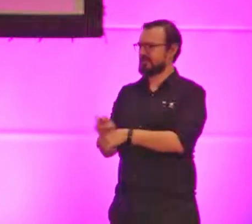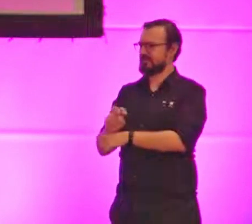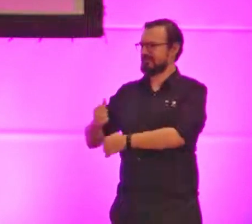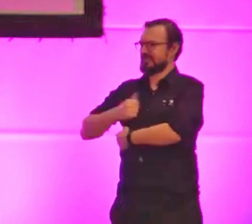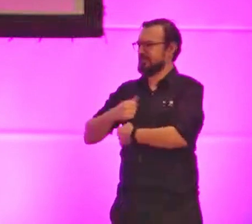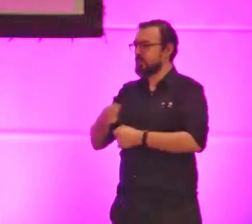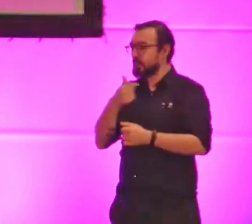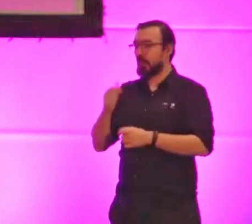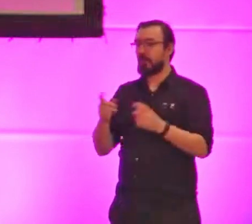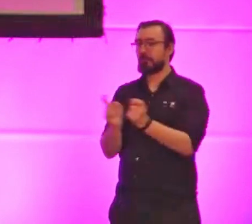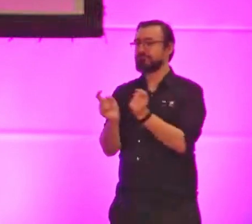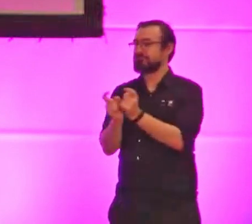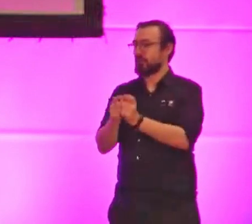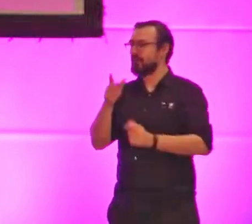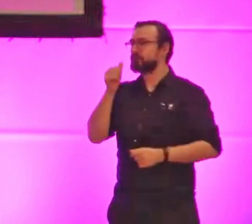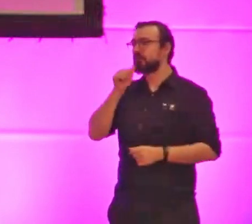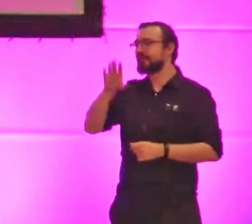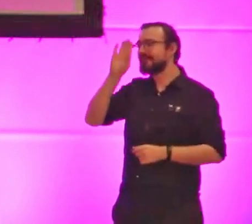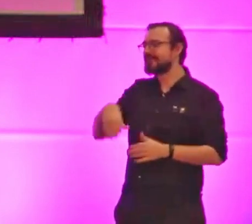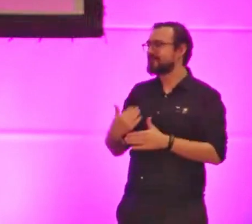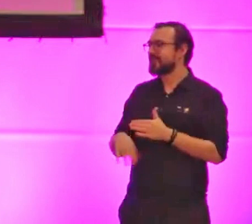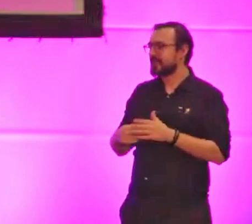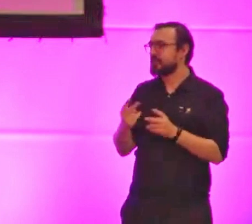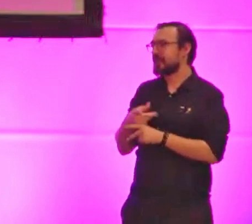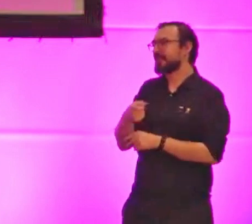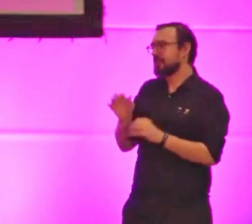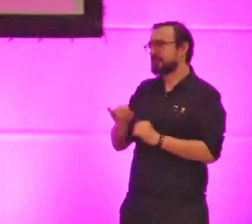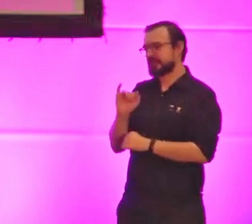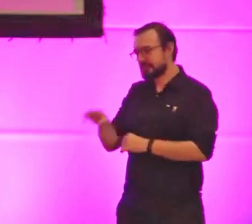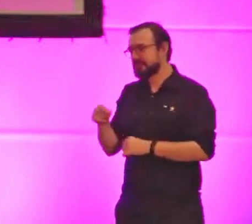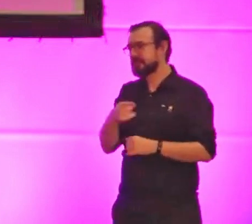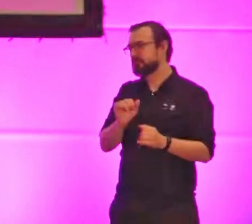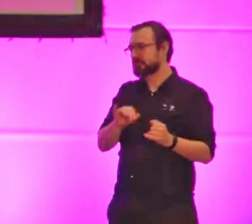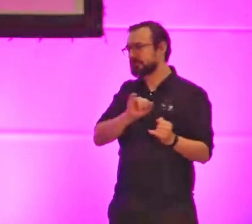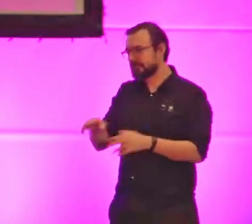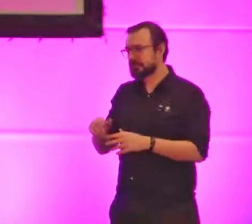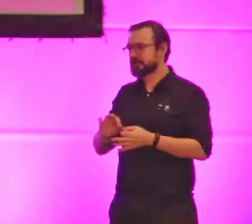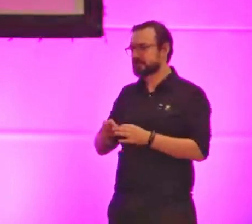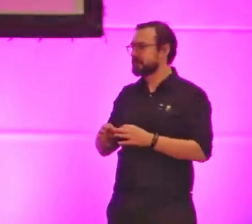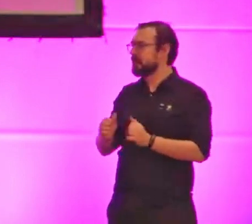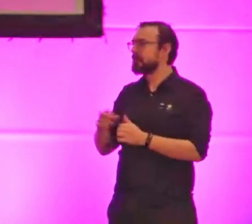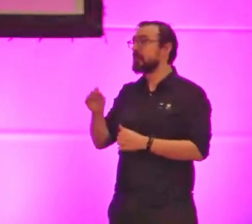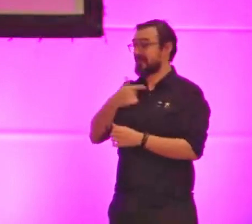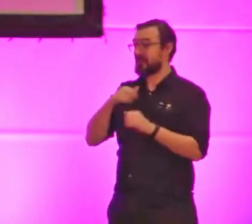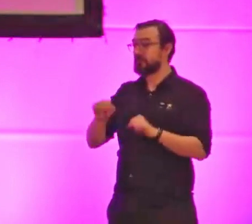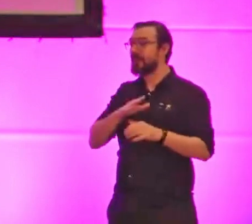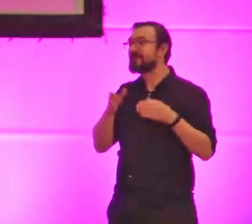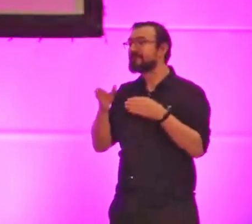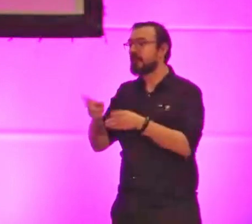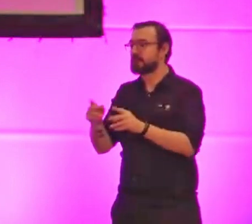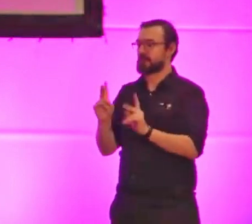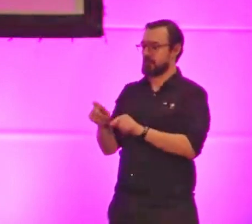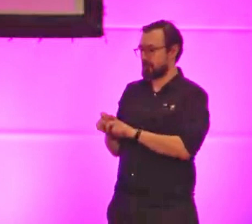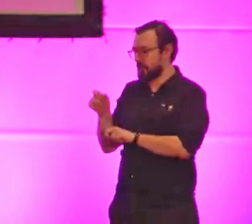för de bara slåss ju. Och det visste ju Sudan. Så ni måste komma in. Aha. Men då behöver vi en väg också. Och